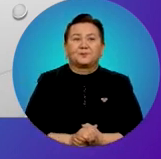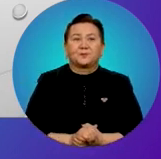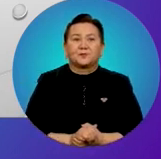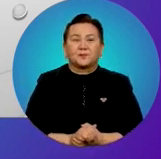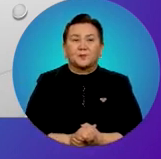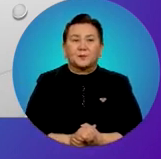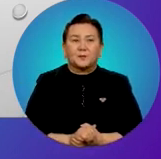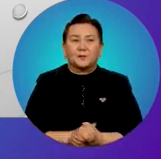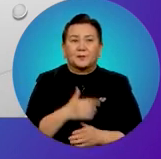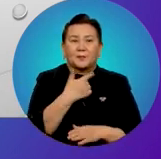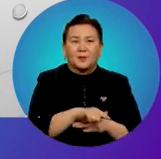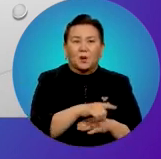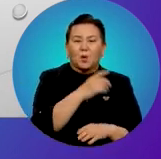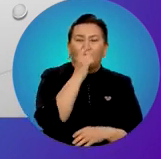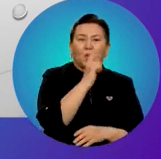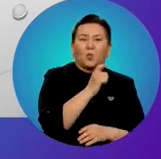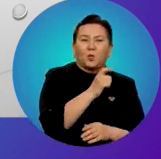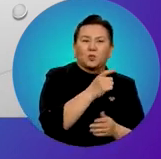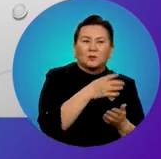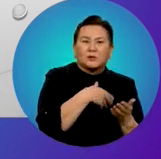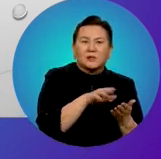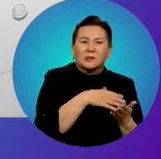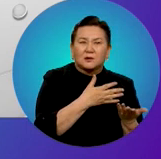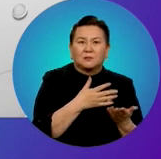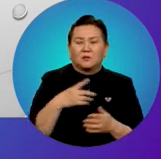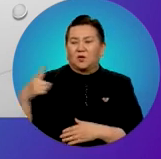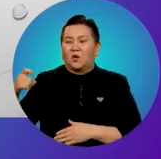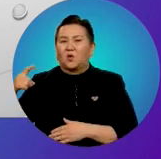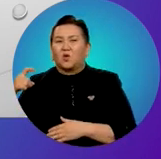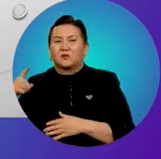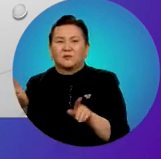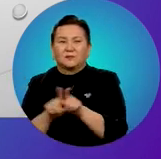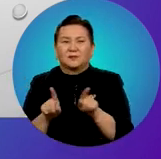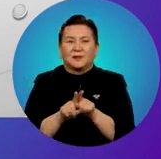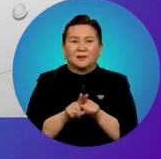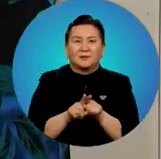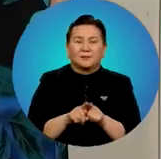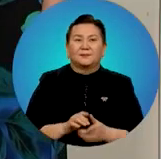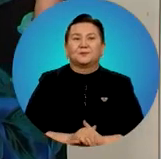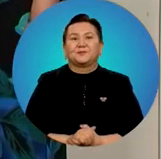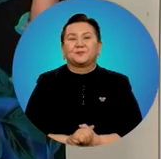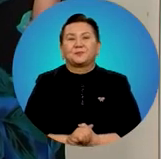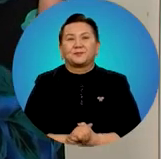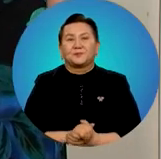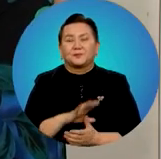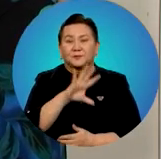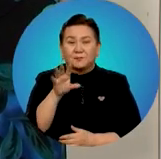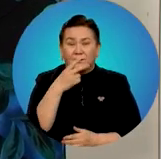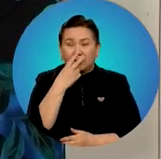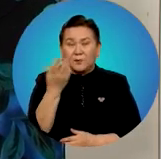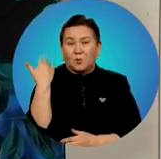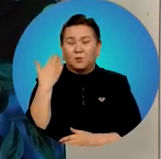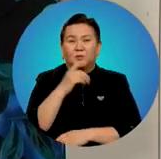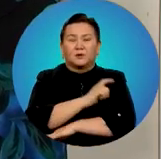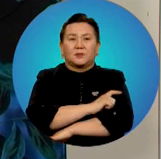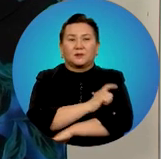гадна хуучин муу чиргүүлийг юутай адилтгсан бэ гэхээр хорхоо шавжтай адилтгсан. Энэ төрслүүд байна. За эндээс бол бид нөмнөх